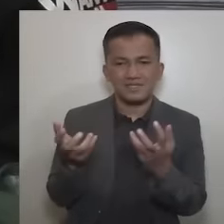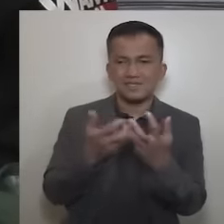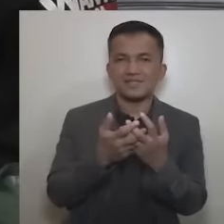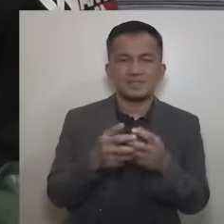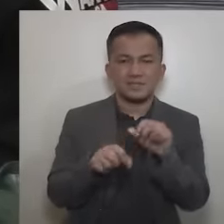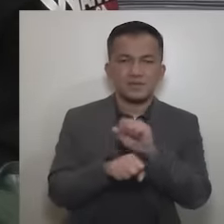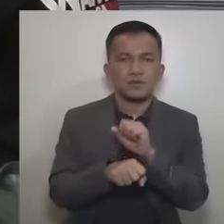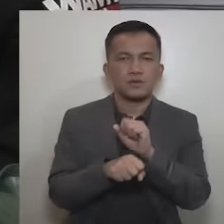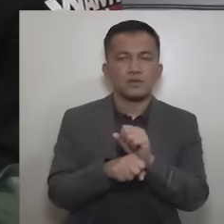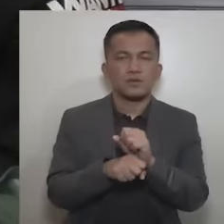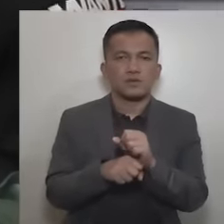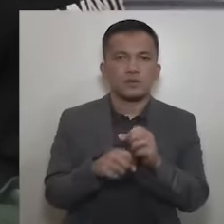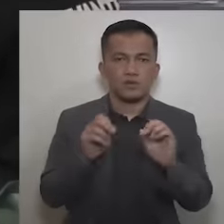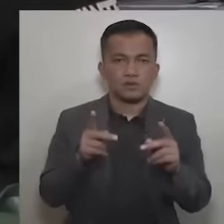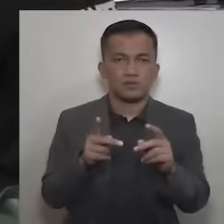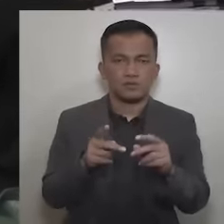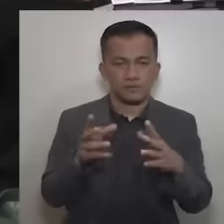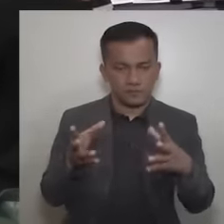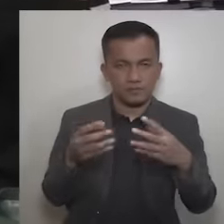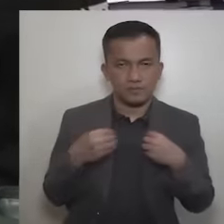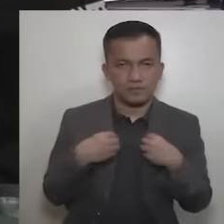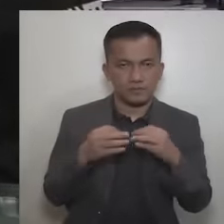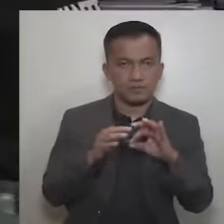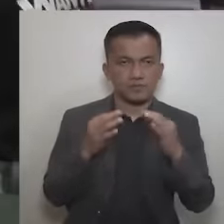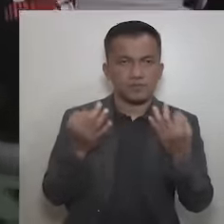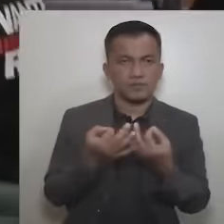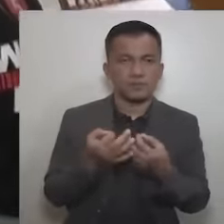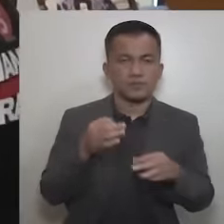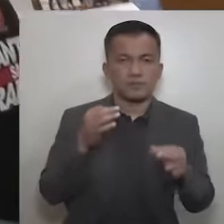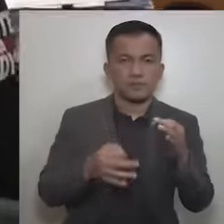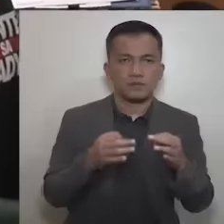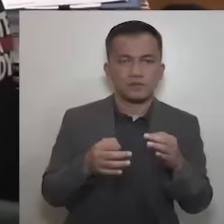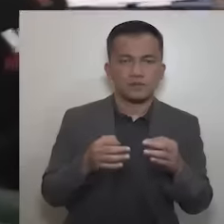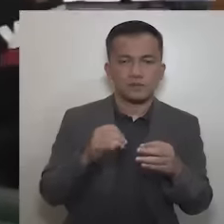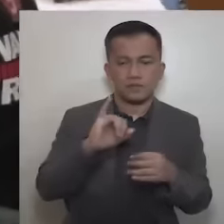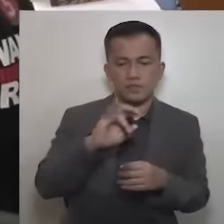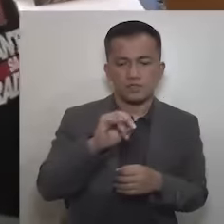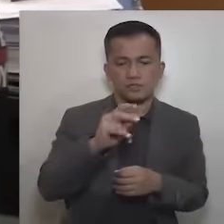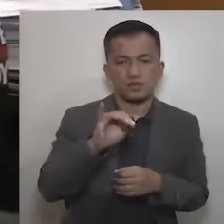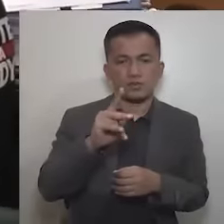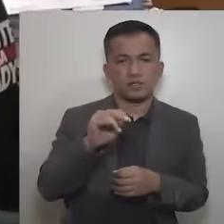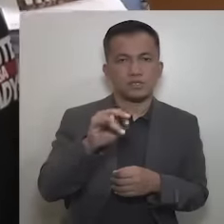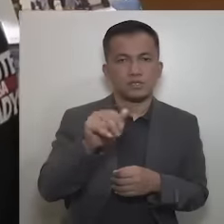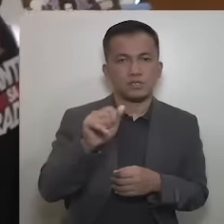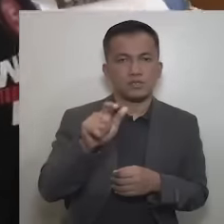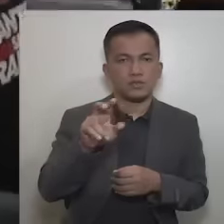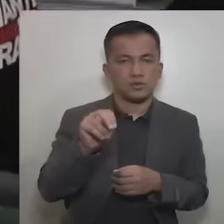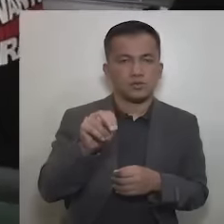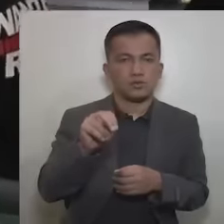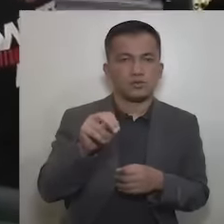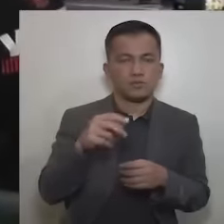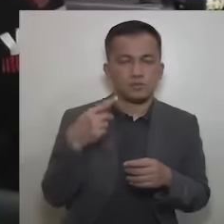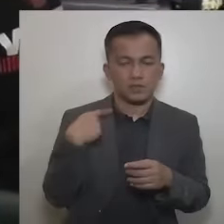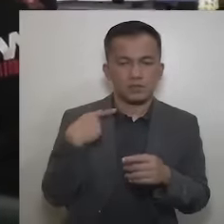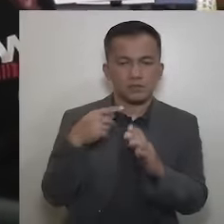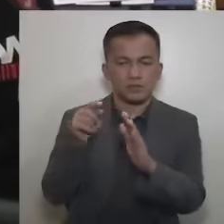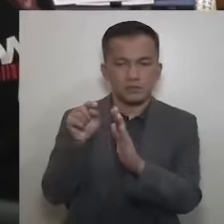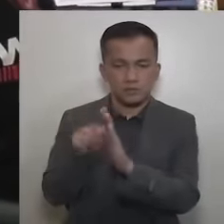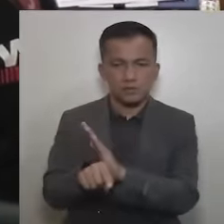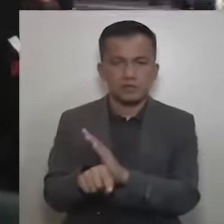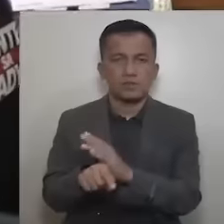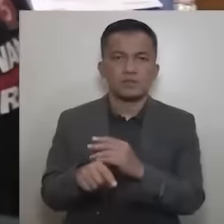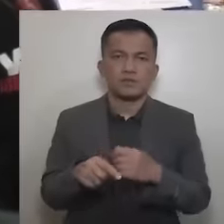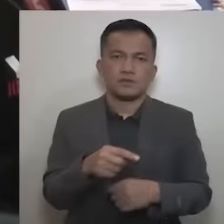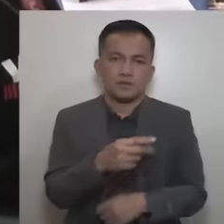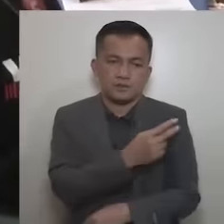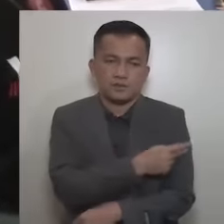niya kasalanan, okay lang sana matatanggap namin pamilya kung ang insubordination na binigay sa kanya, eh meron siyang napatay na